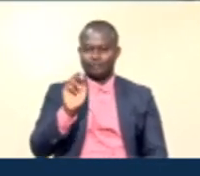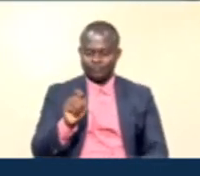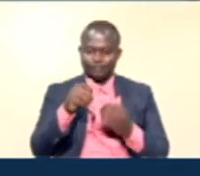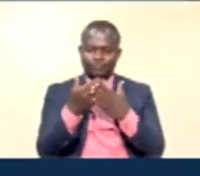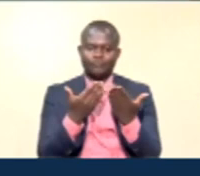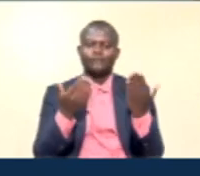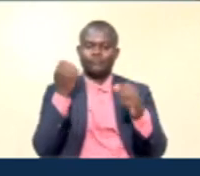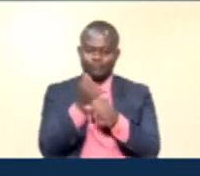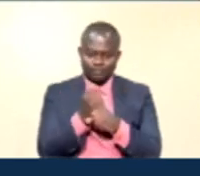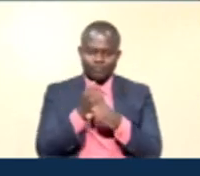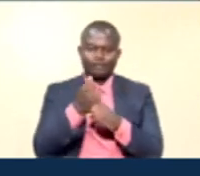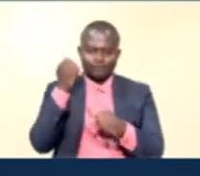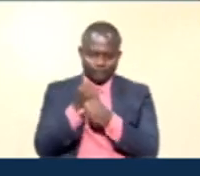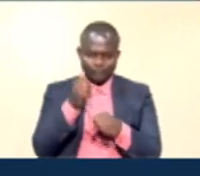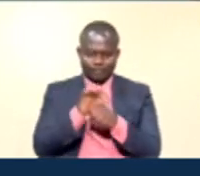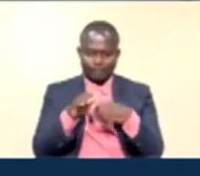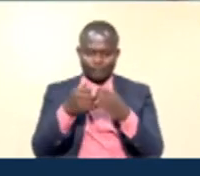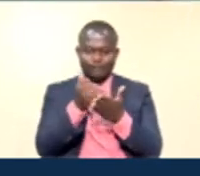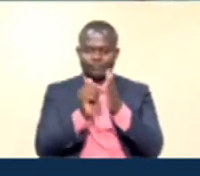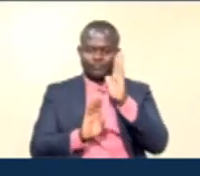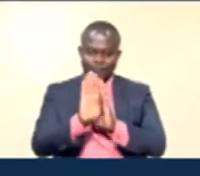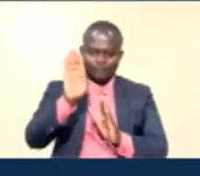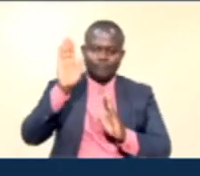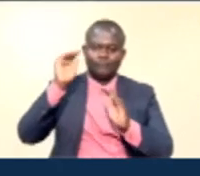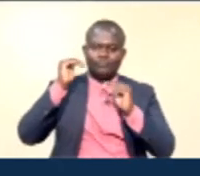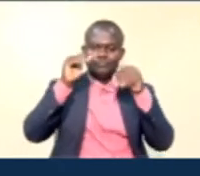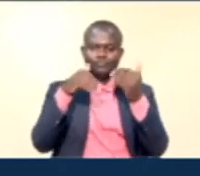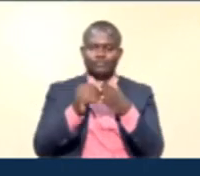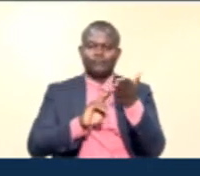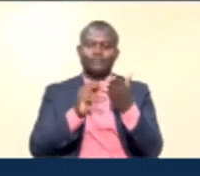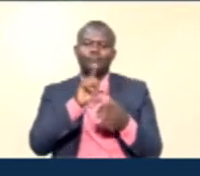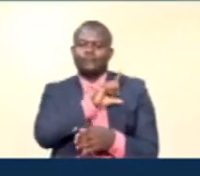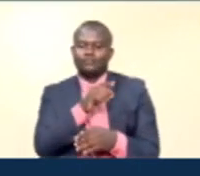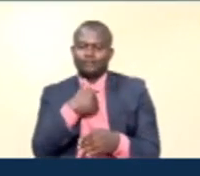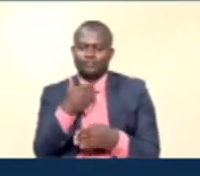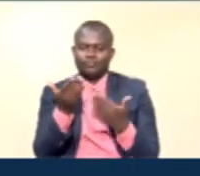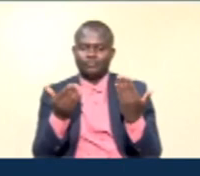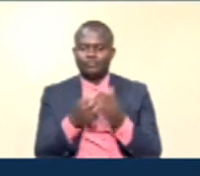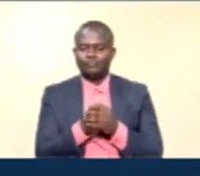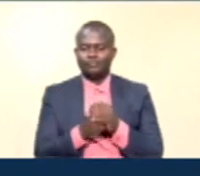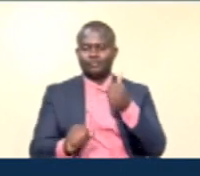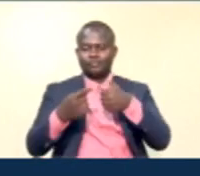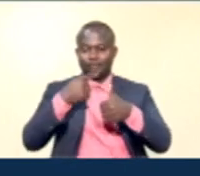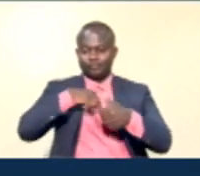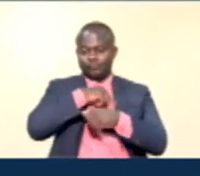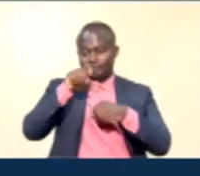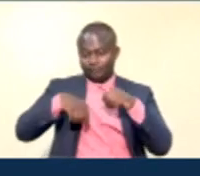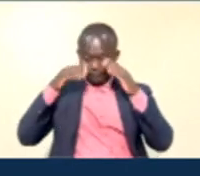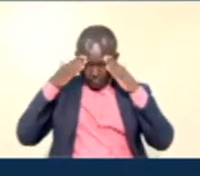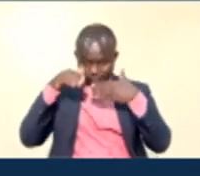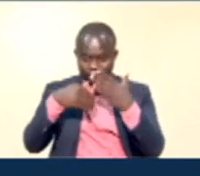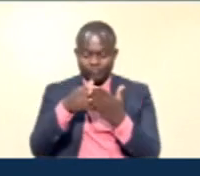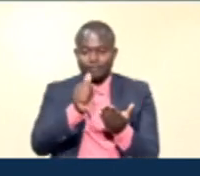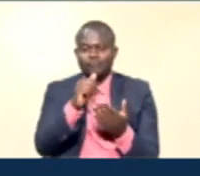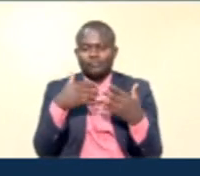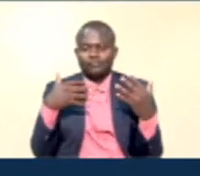gukura amaboko mu mifuka bagakora bagateza igihugu cyabo imbere bagakoresha amahirwe bafite ikintu cya mbere kinagomba kurwana nacyo cya mbere n'ubwo bwo